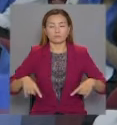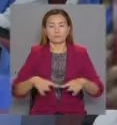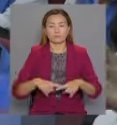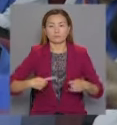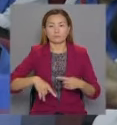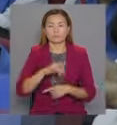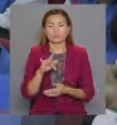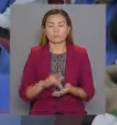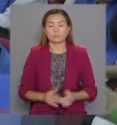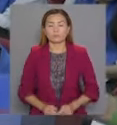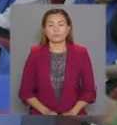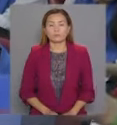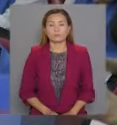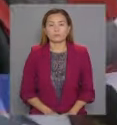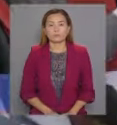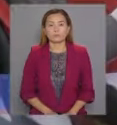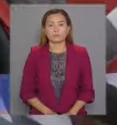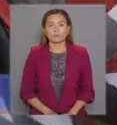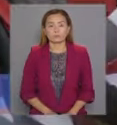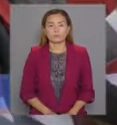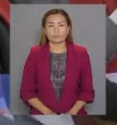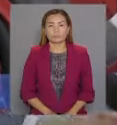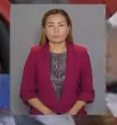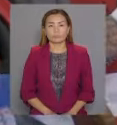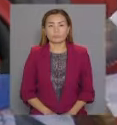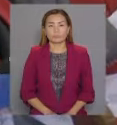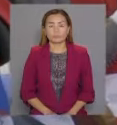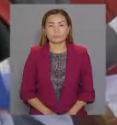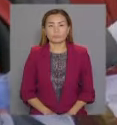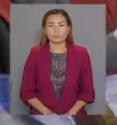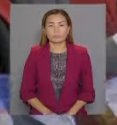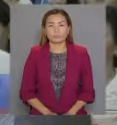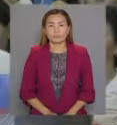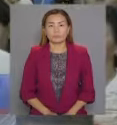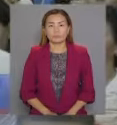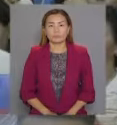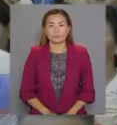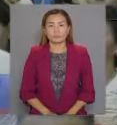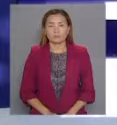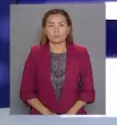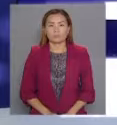нашего города. Гаухар Нурлыбекова, Жанар Галиасбек, Артур Бутпанов, телеканал Атырау.